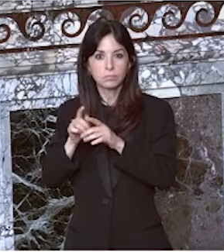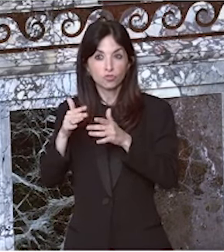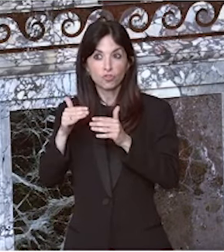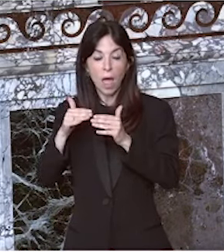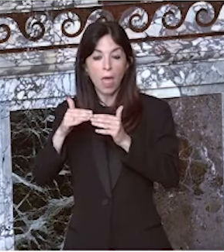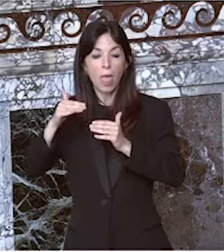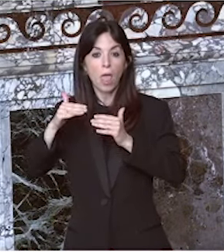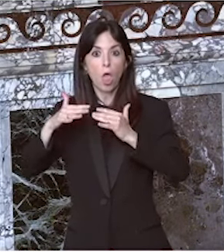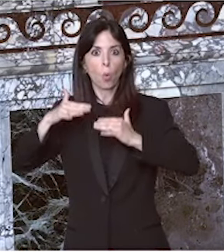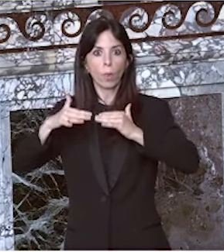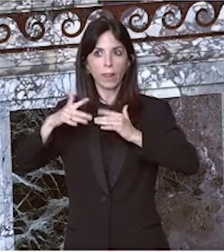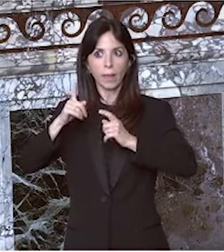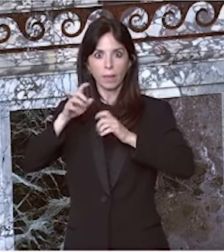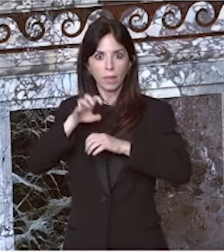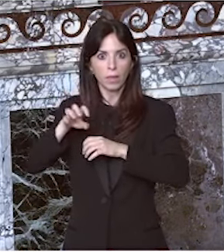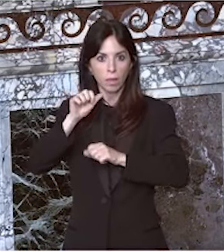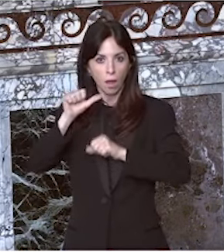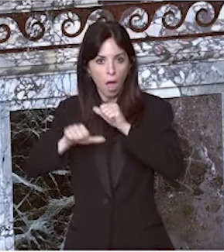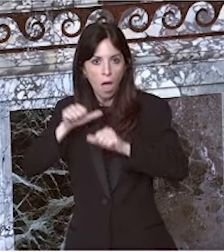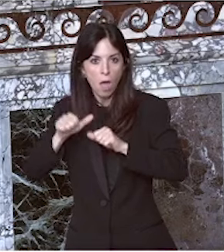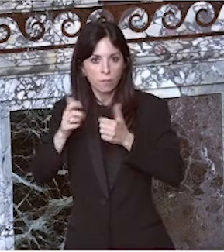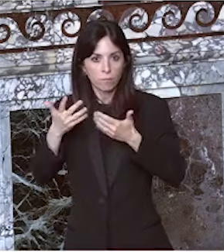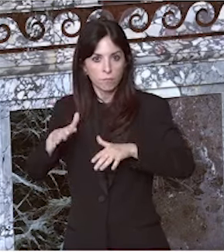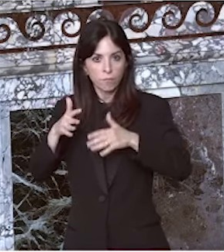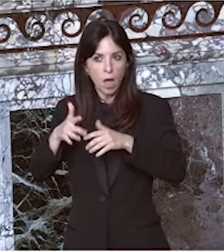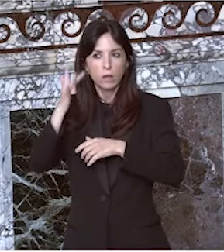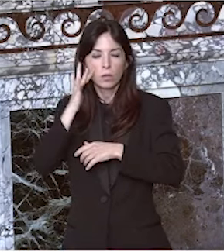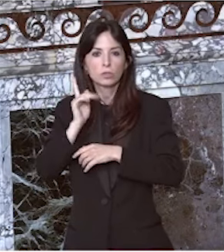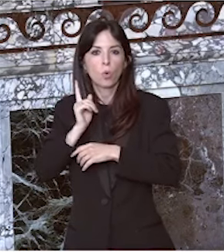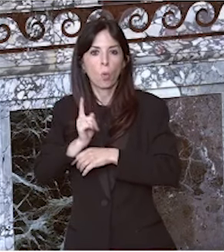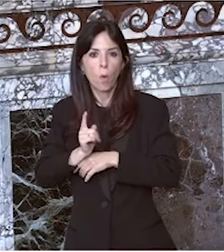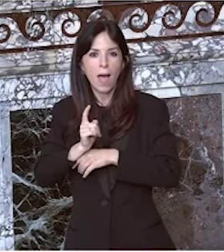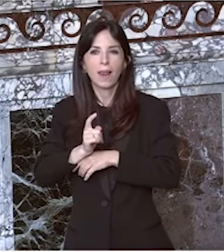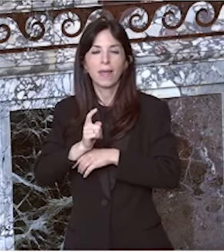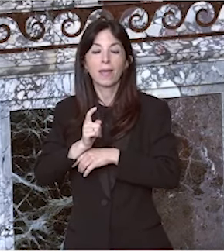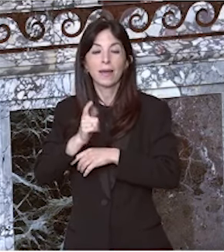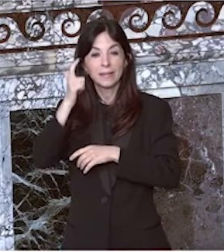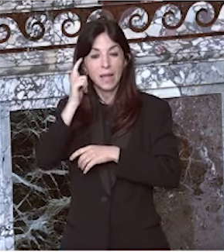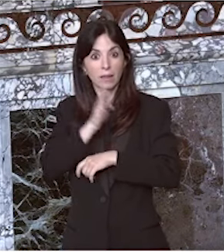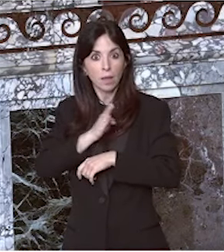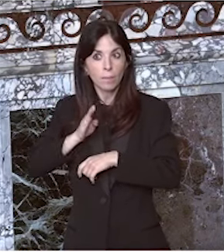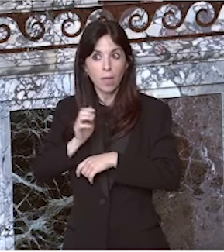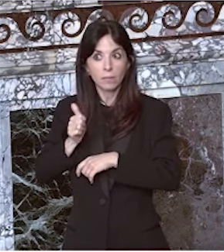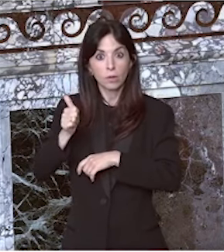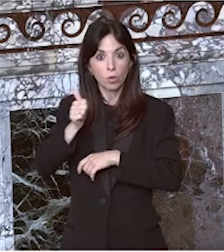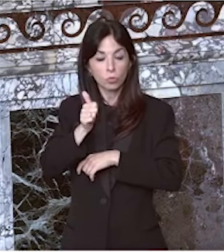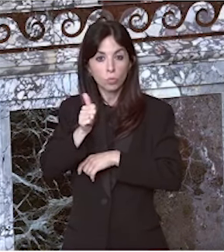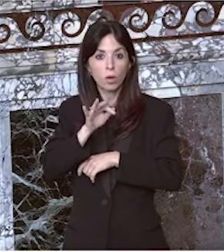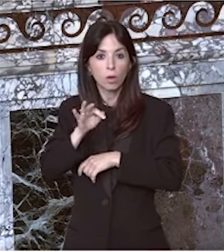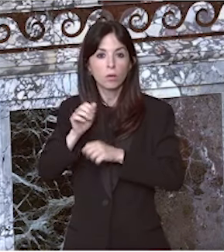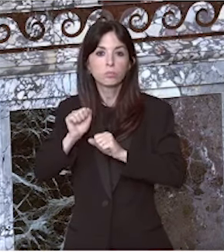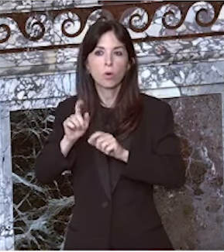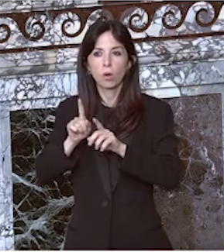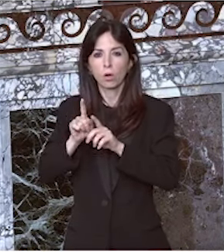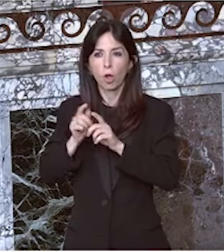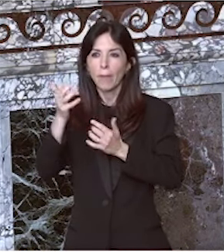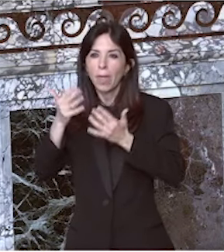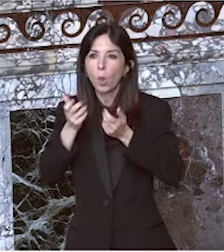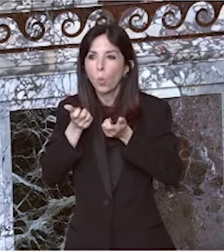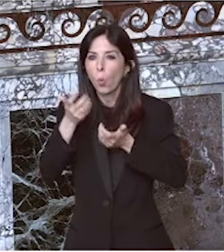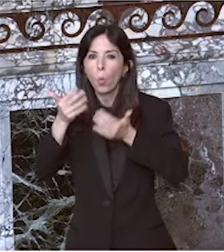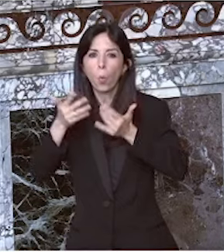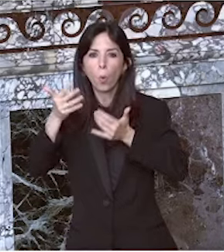equilibri geopolitici e al rischio di rilevanza cui i singoli Stati membri sarebbero altrimenti condannati dalla cruda